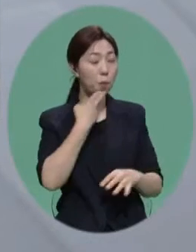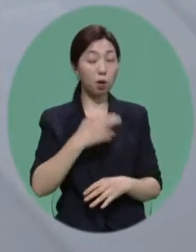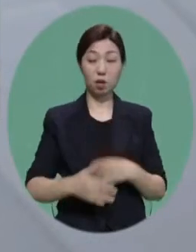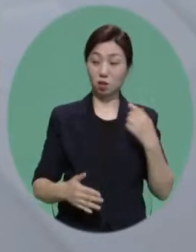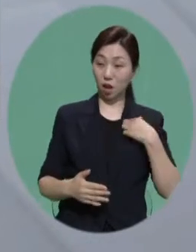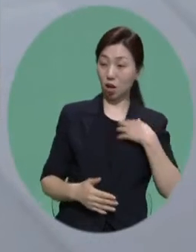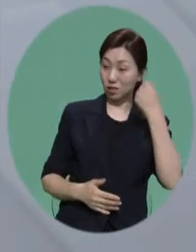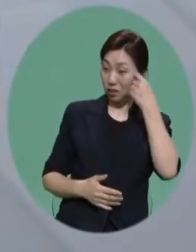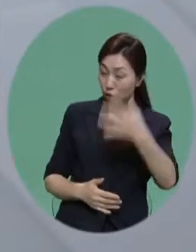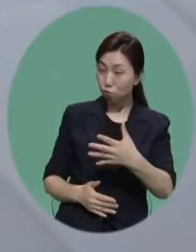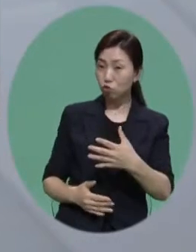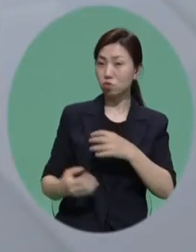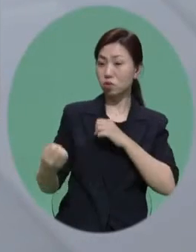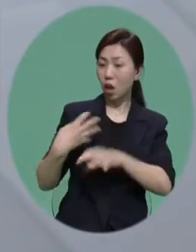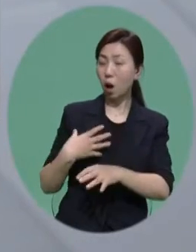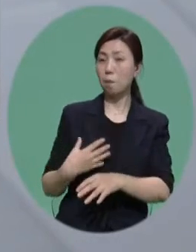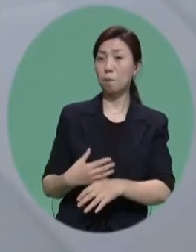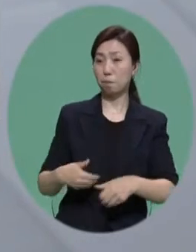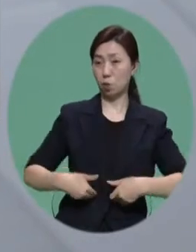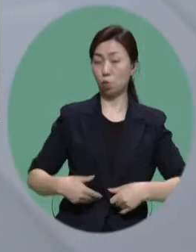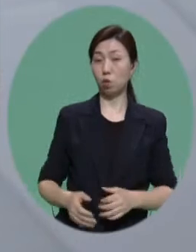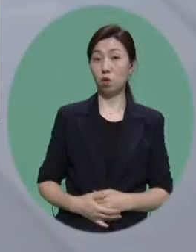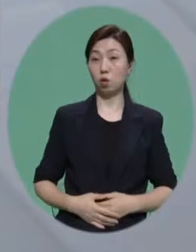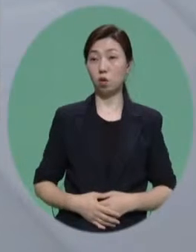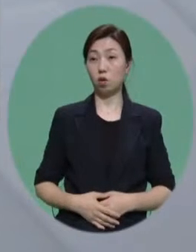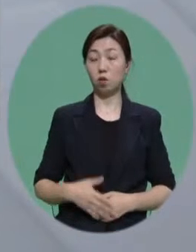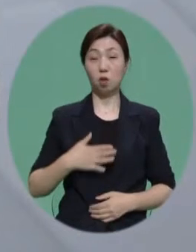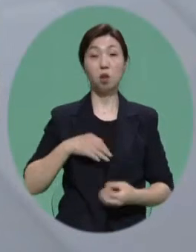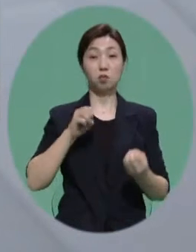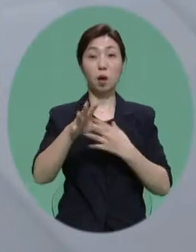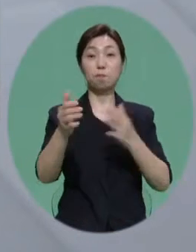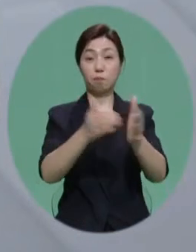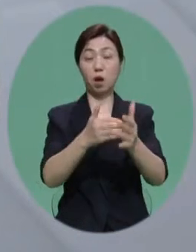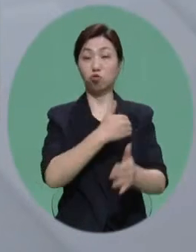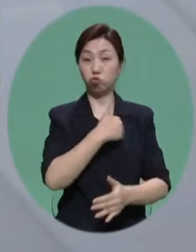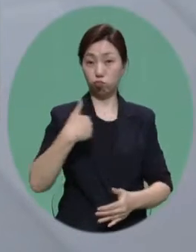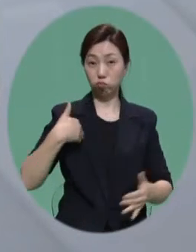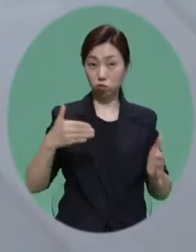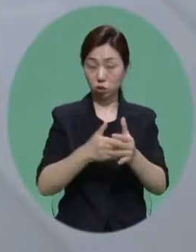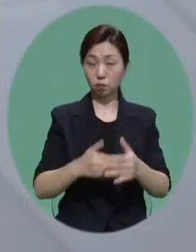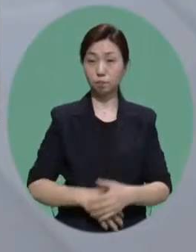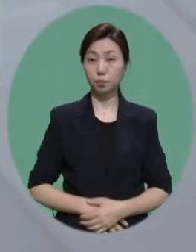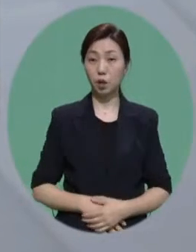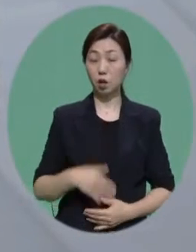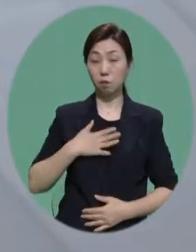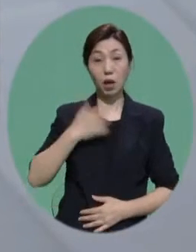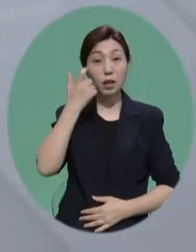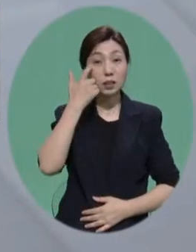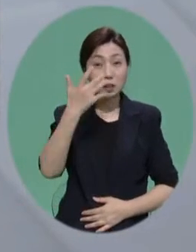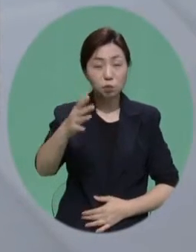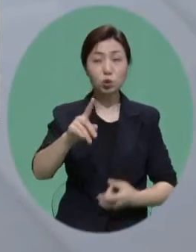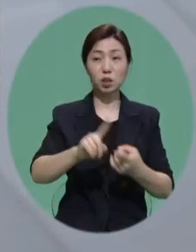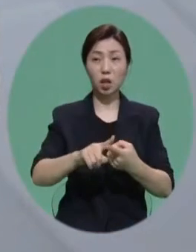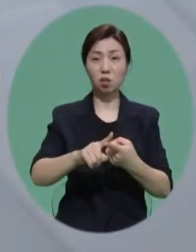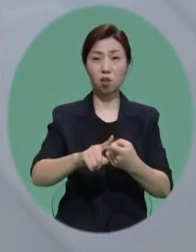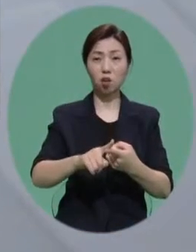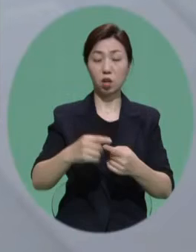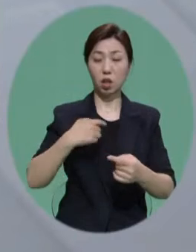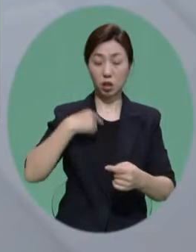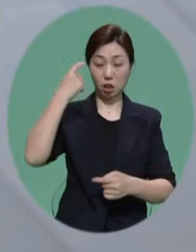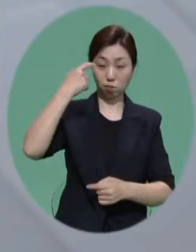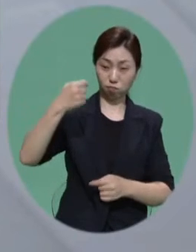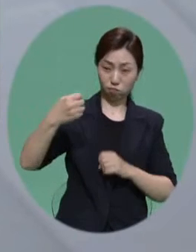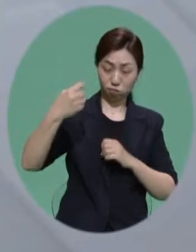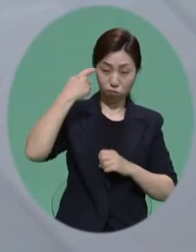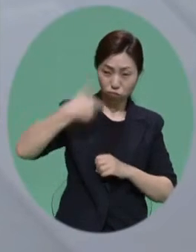질문한 것에 대해서도 명확하게 답변을 좀 하쇼 답이 그겁니다 4 다비 그럼 제가 질문하면 저한테 다시 질문하는 방식으로